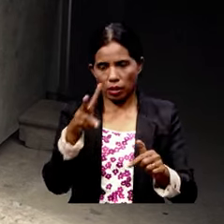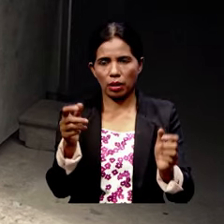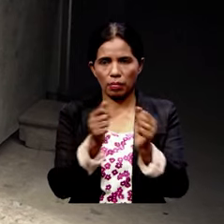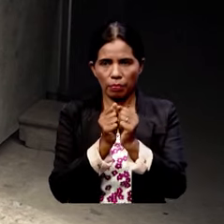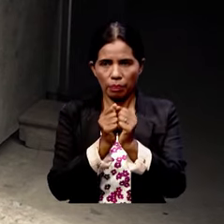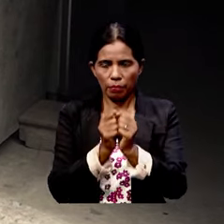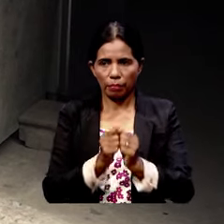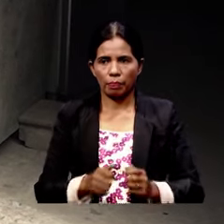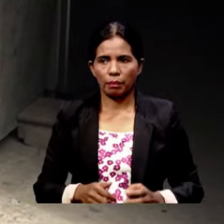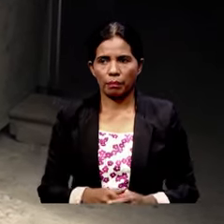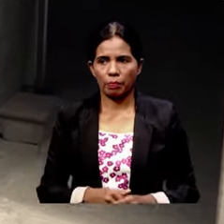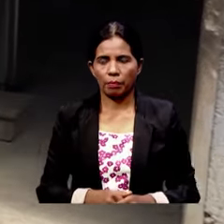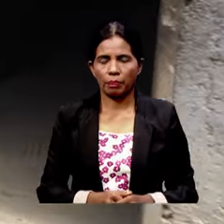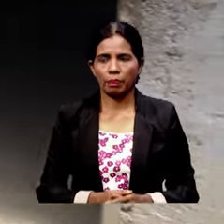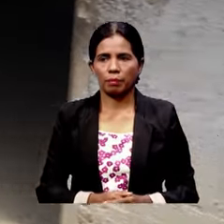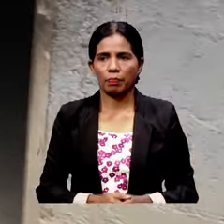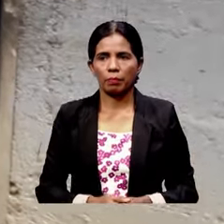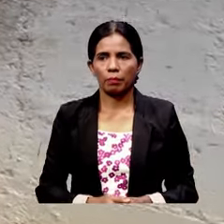hamutuk.